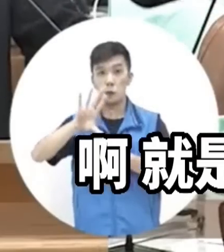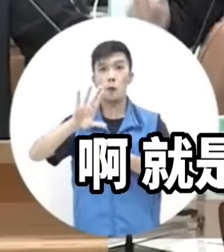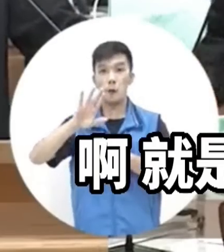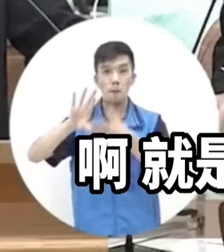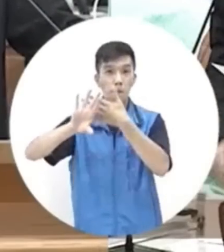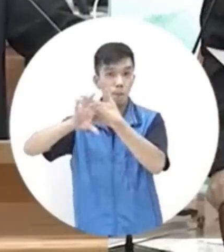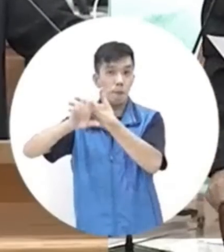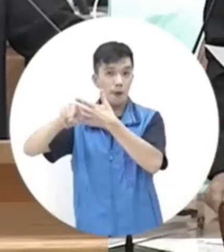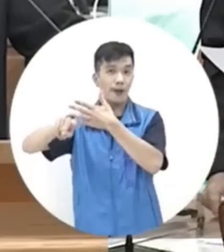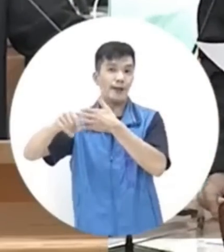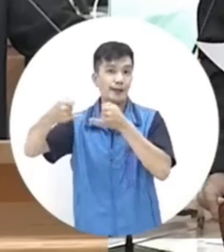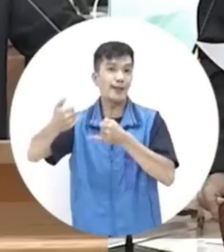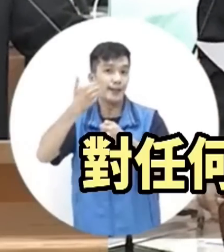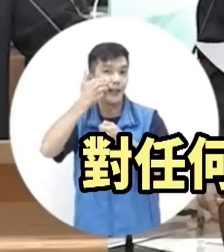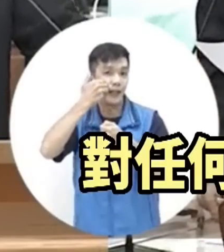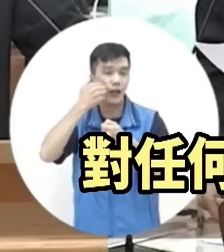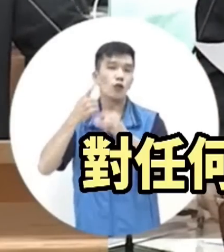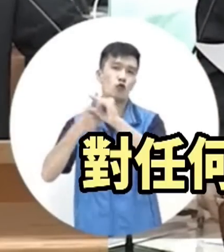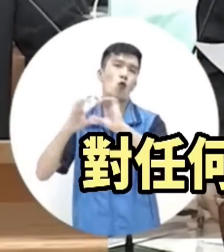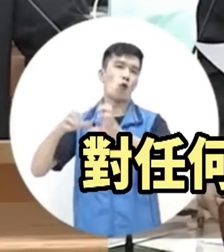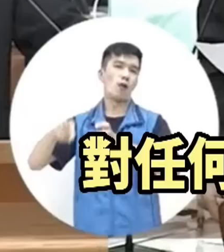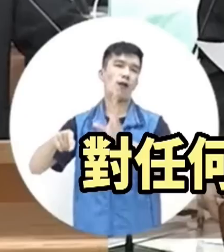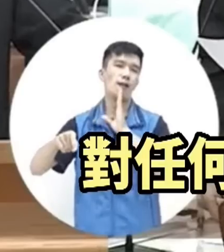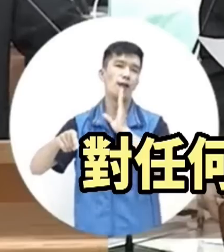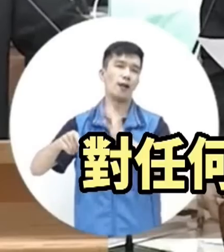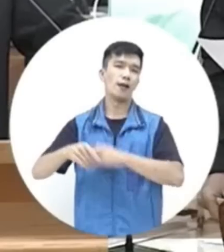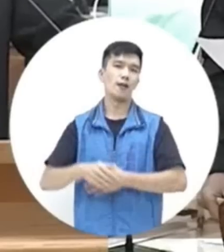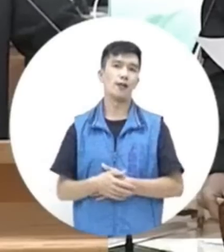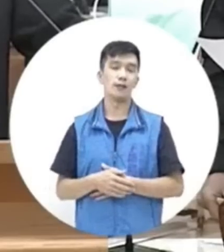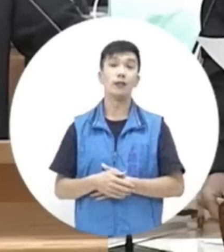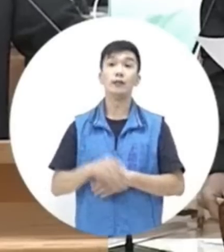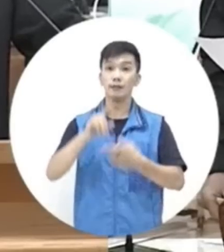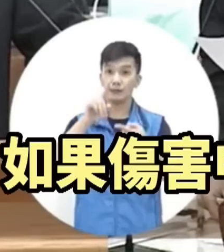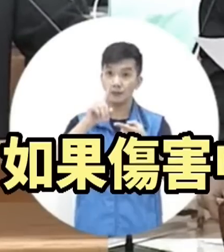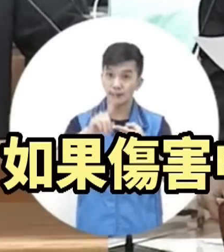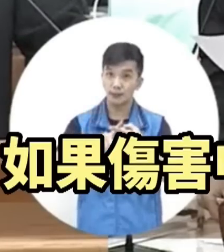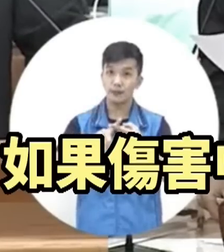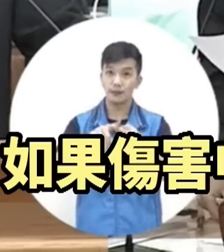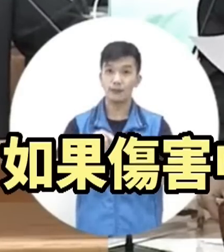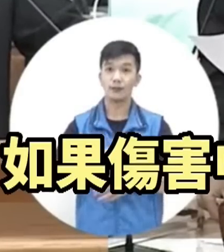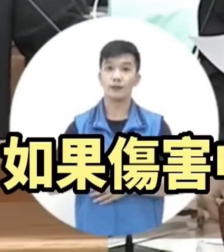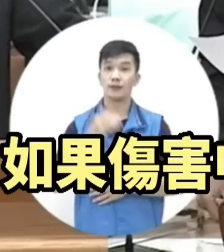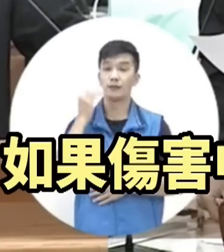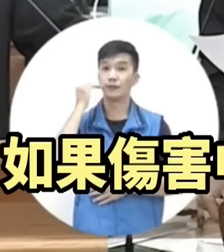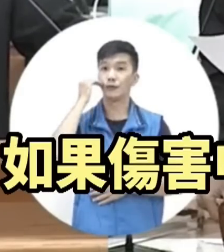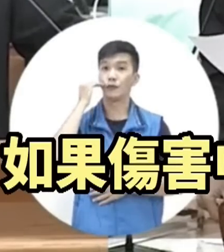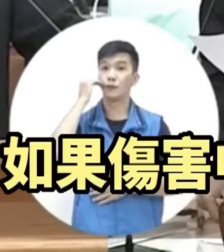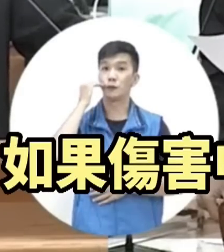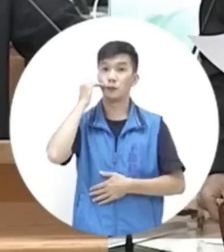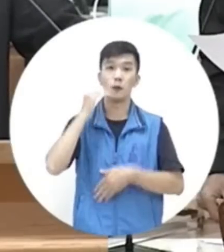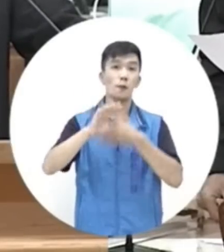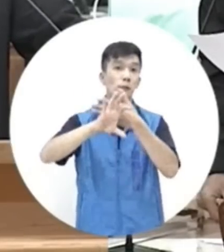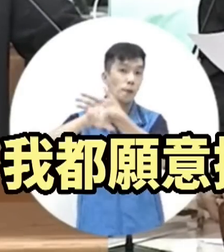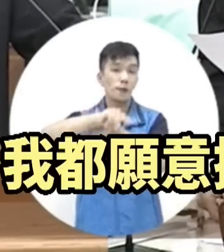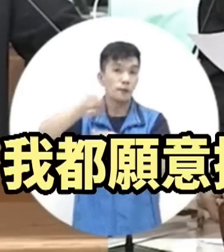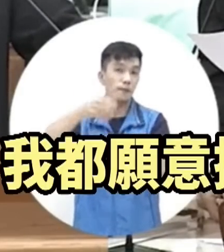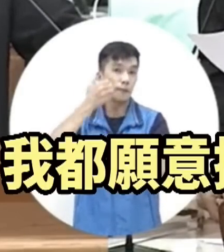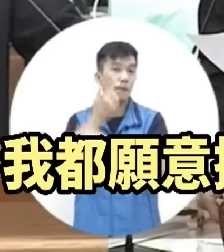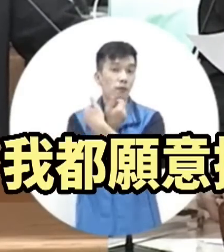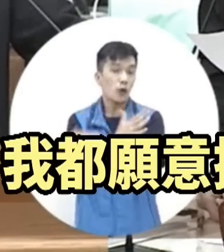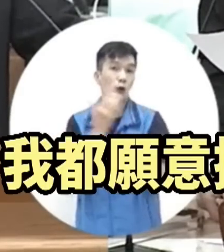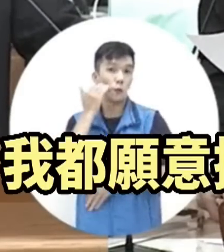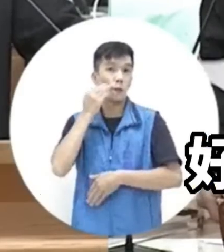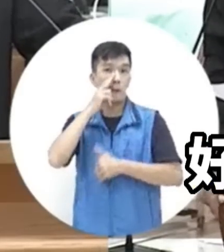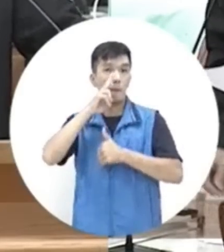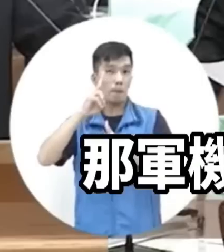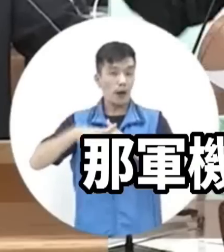那就是中国啊。 对任何国家，如果伤害中华民国，我都愿